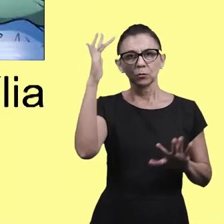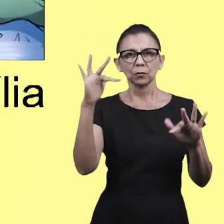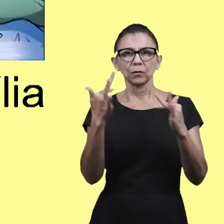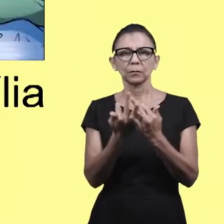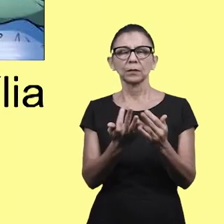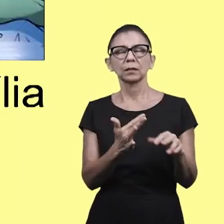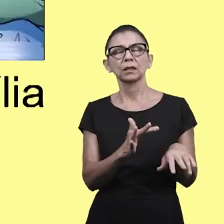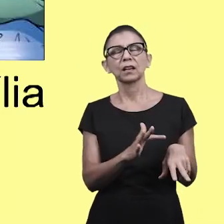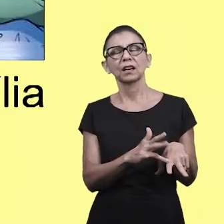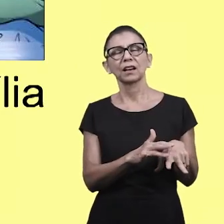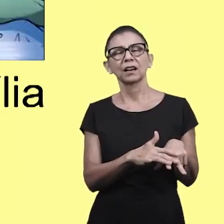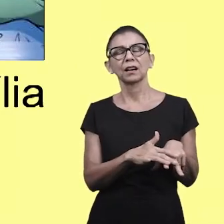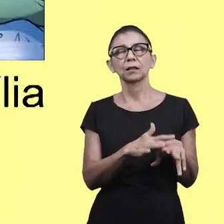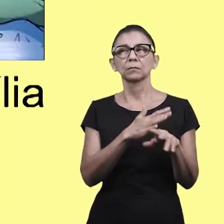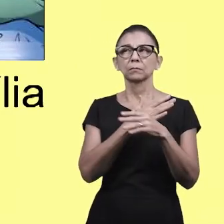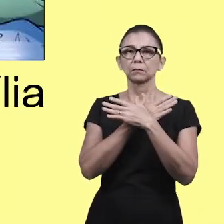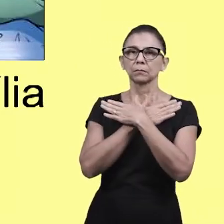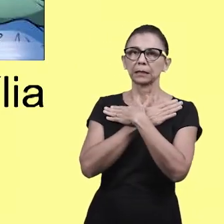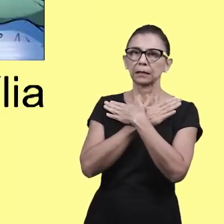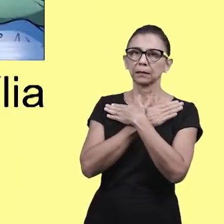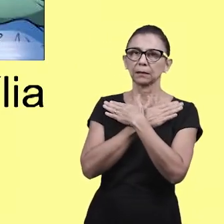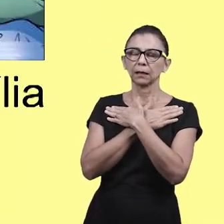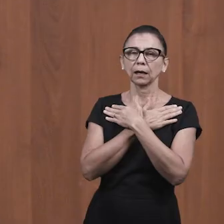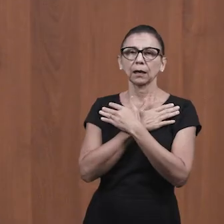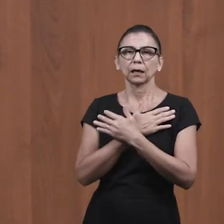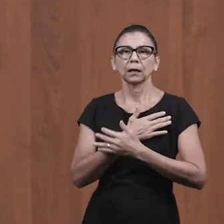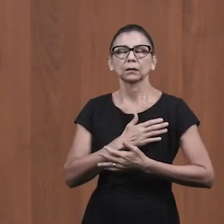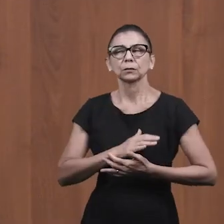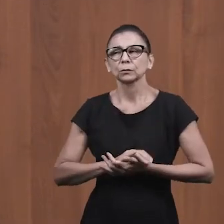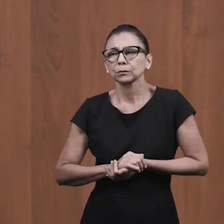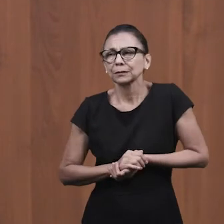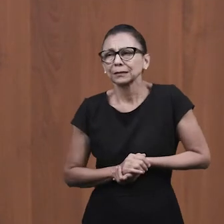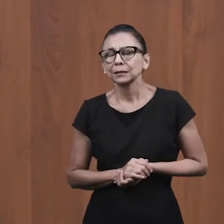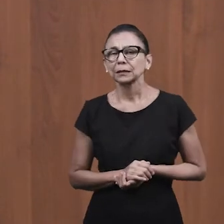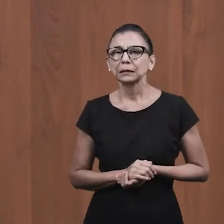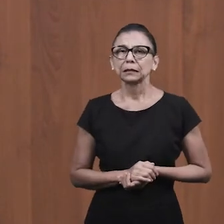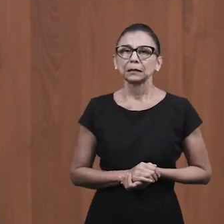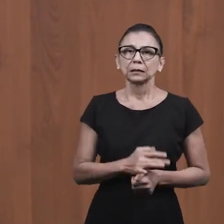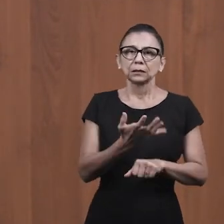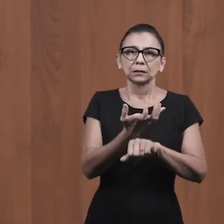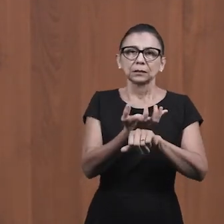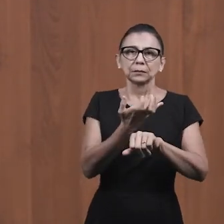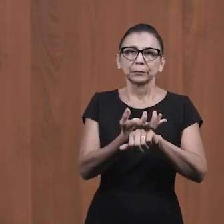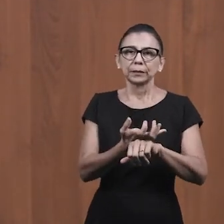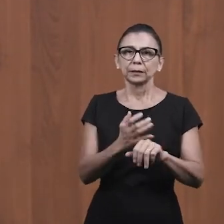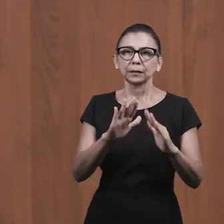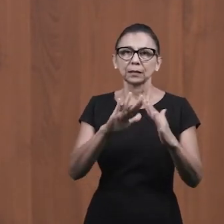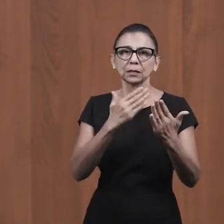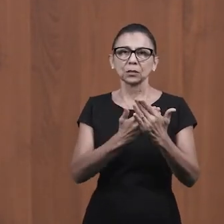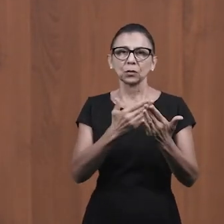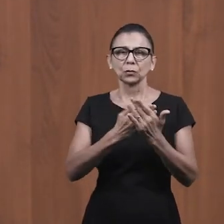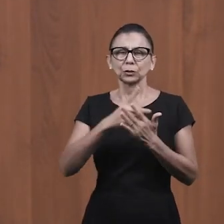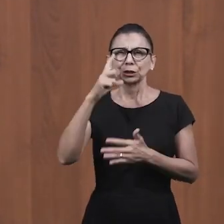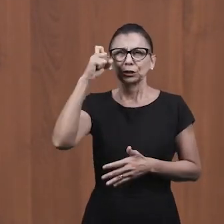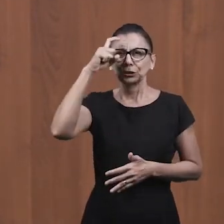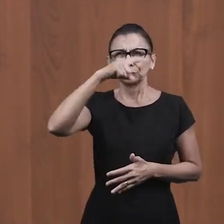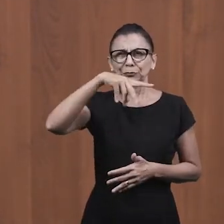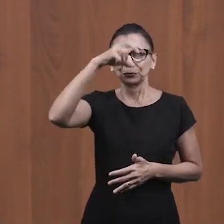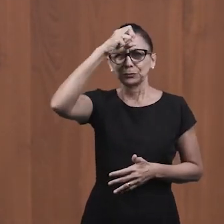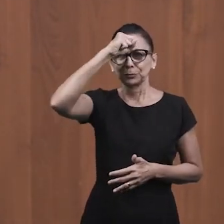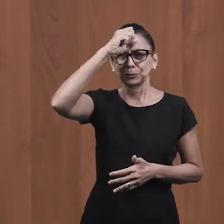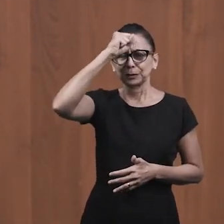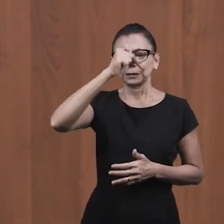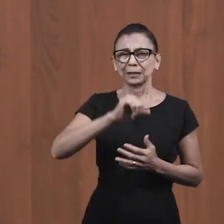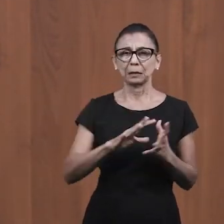de la famille tombe malade ou perd le travail, des difficultés d'apprendre les matières à l'école,